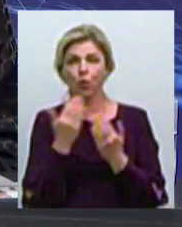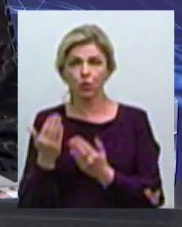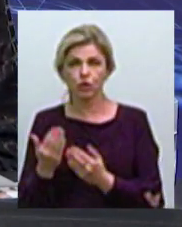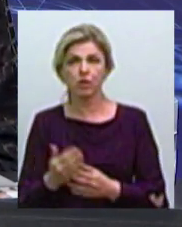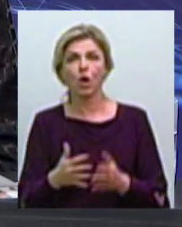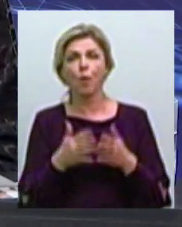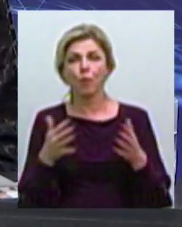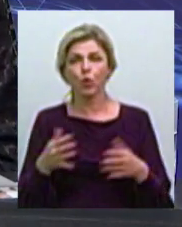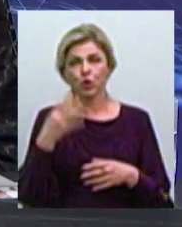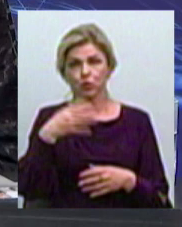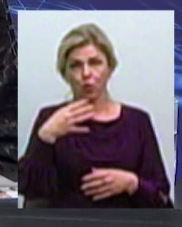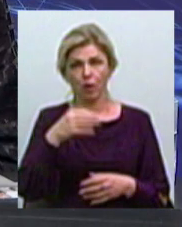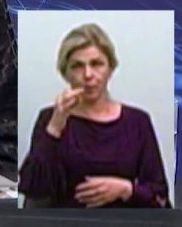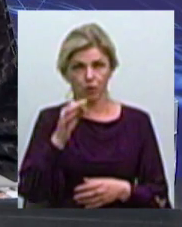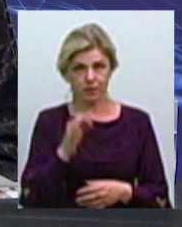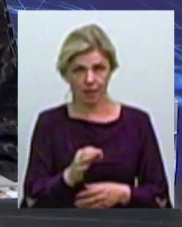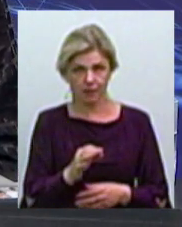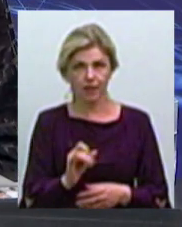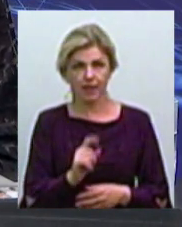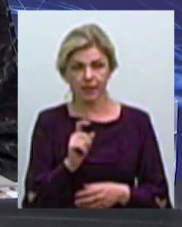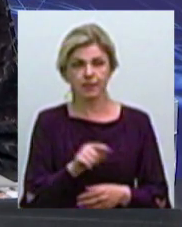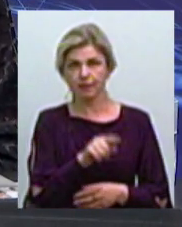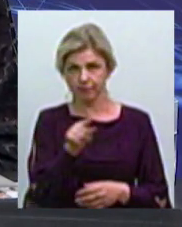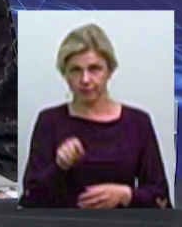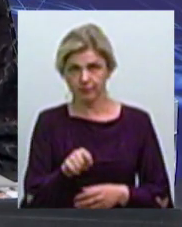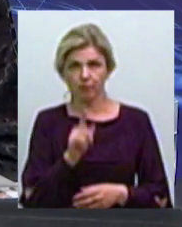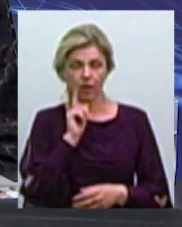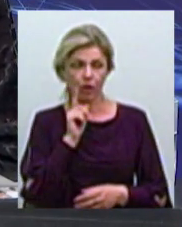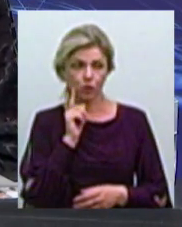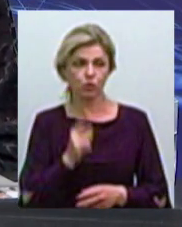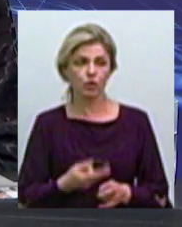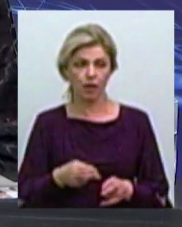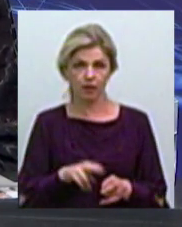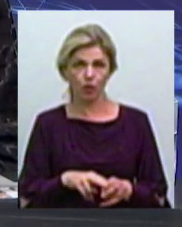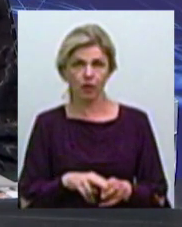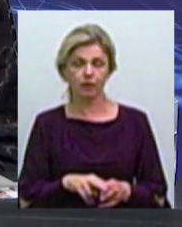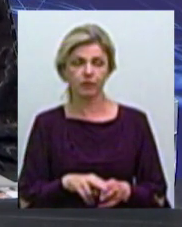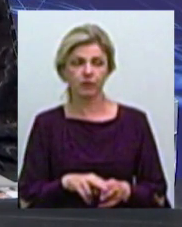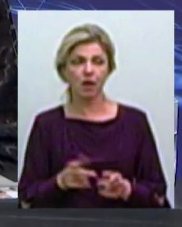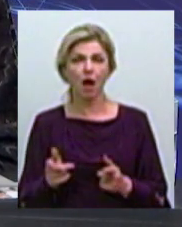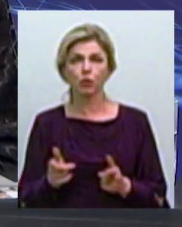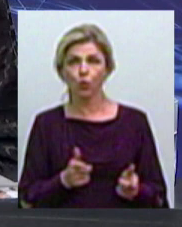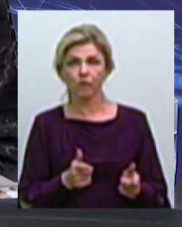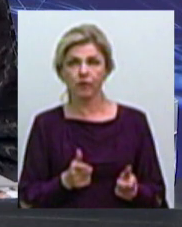более 40% из числа молодежи этой готовы